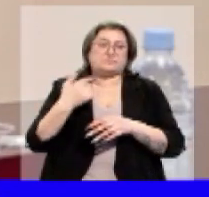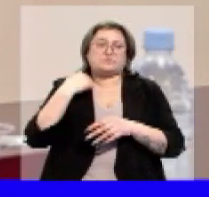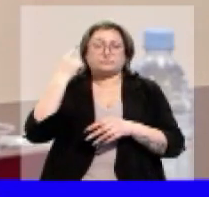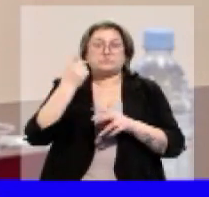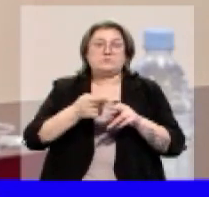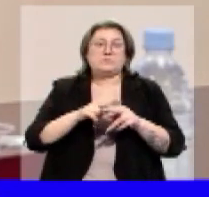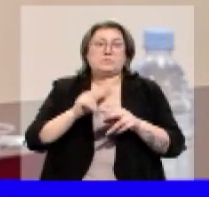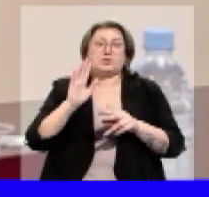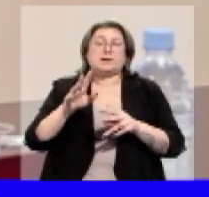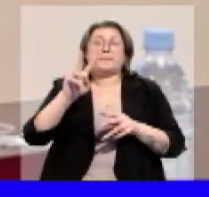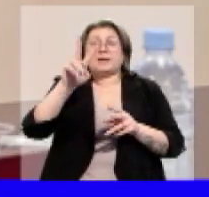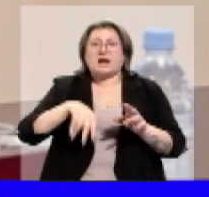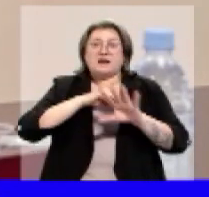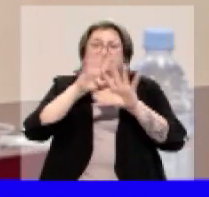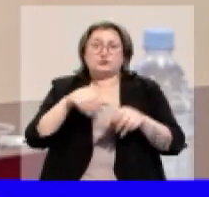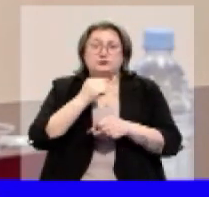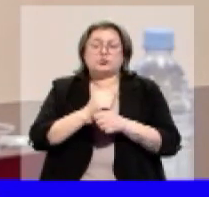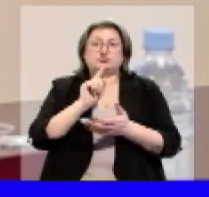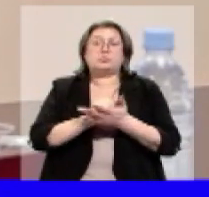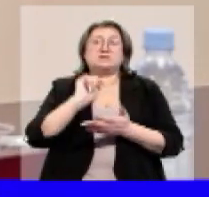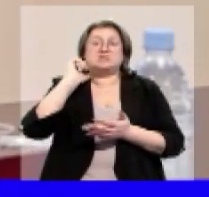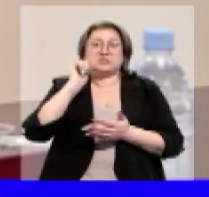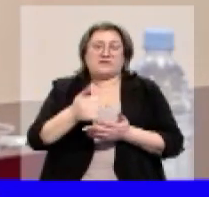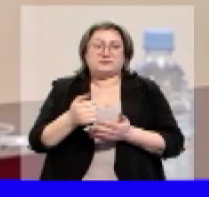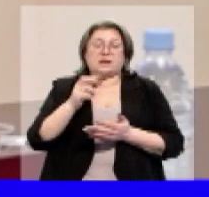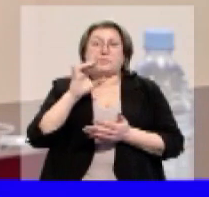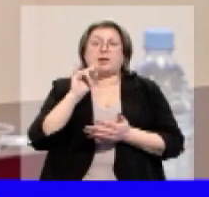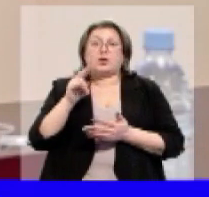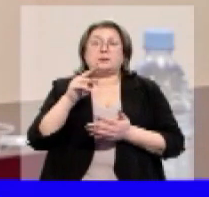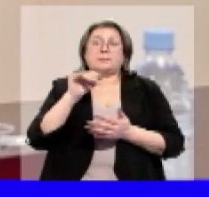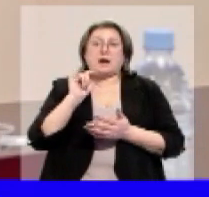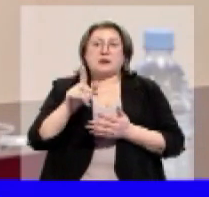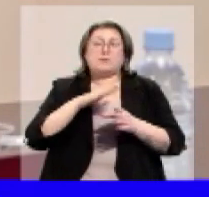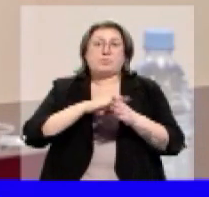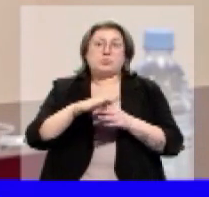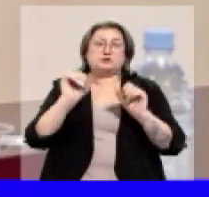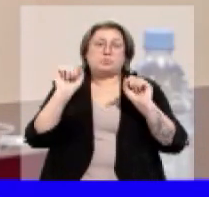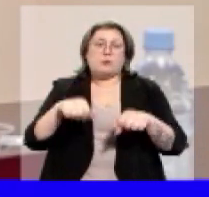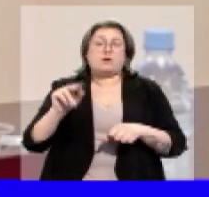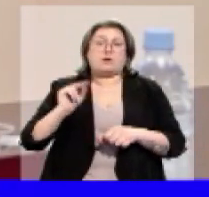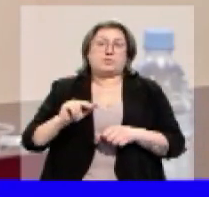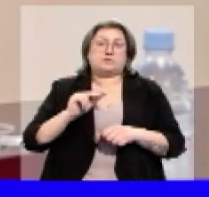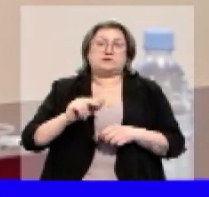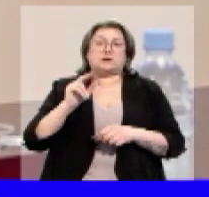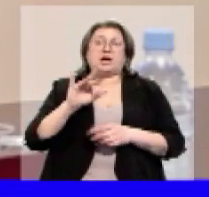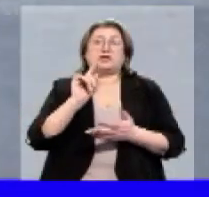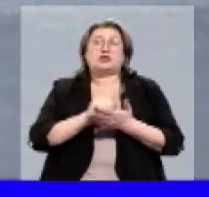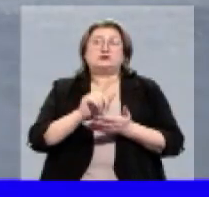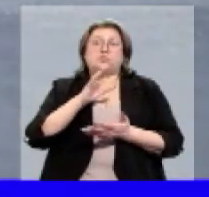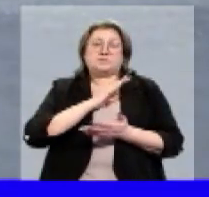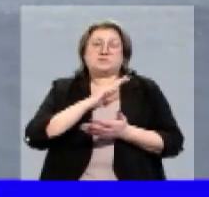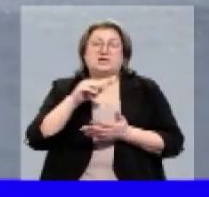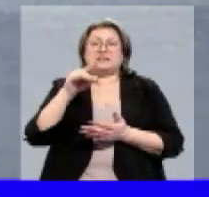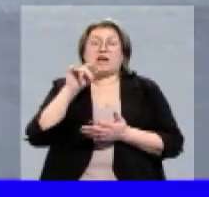думаю, мы будем параллельно это все делать для того, чтобы завтра триатлон-парк в полной мере смог функционировать, как и должно быть.